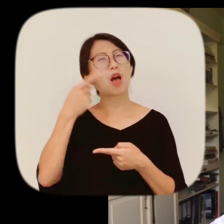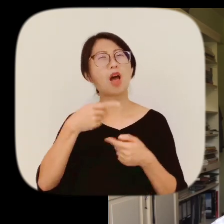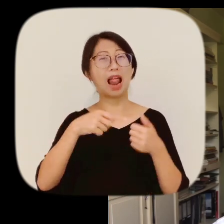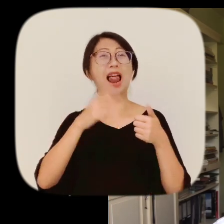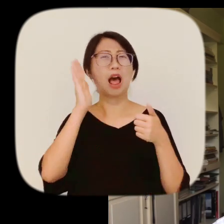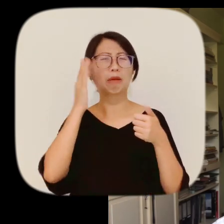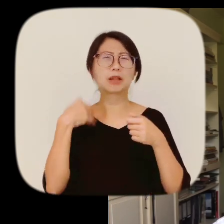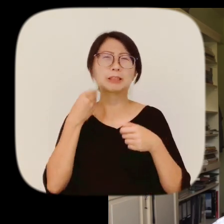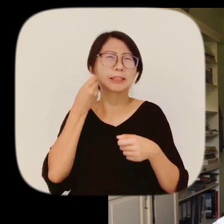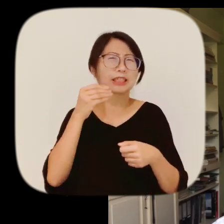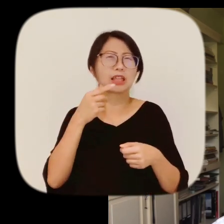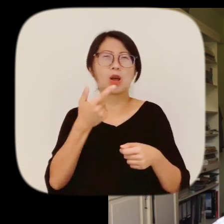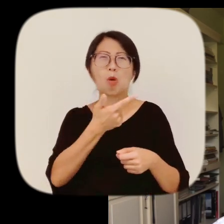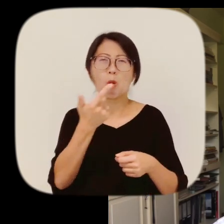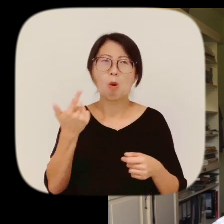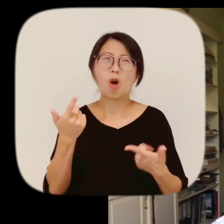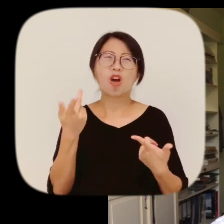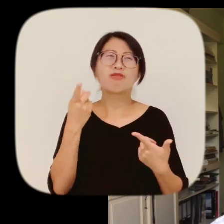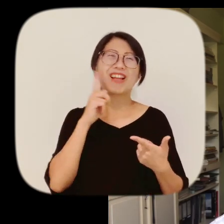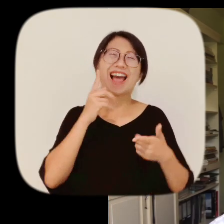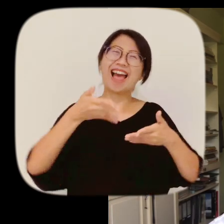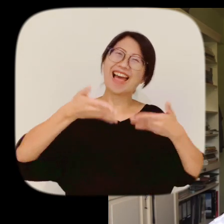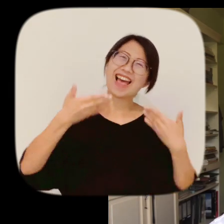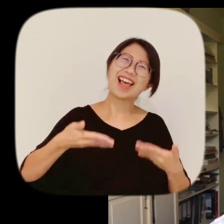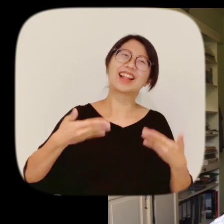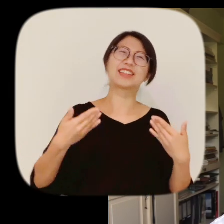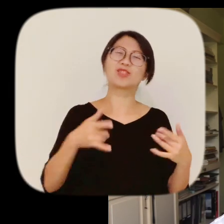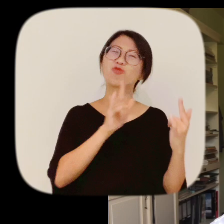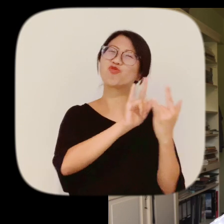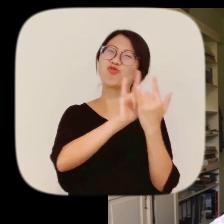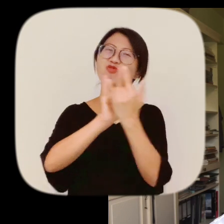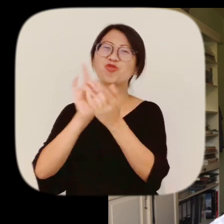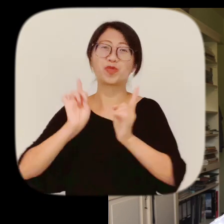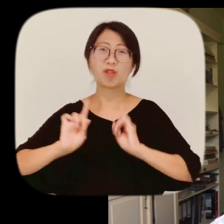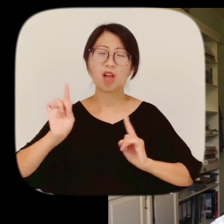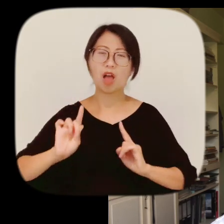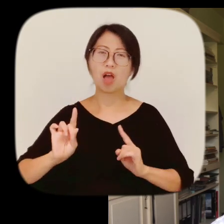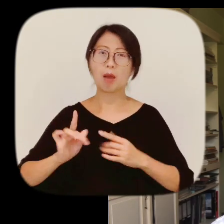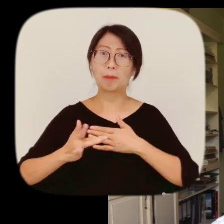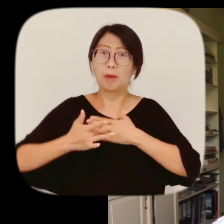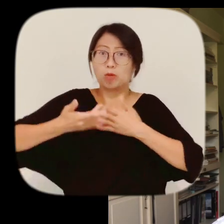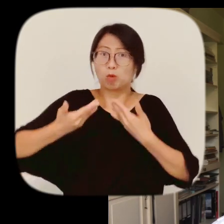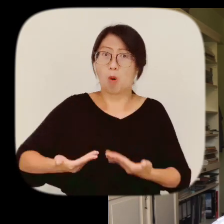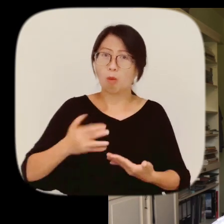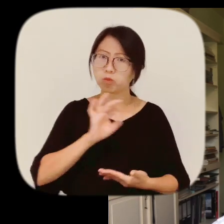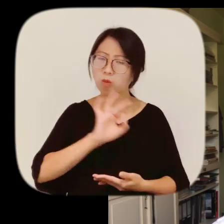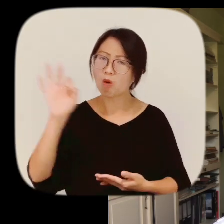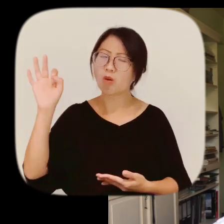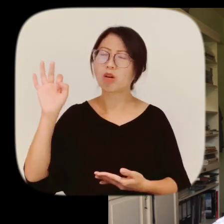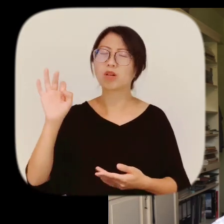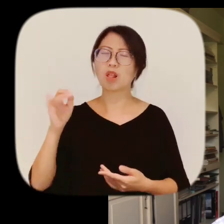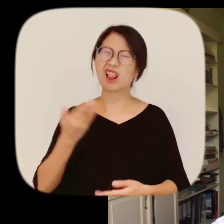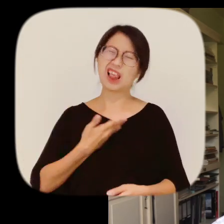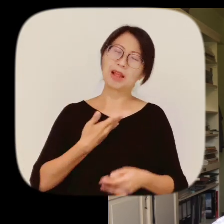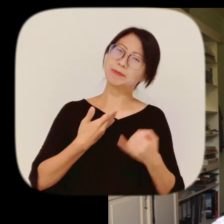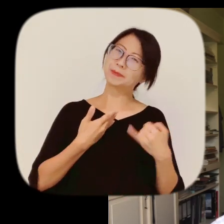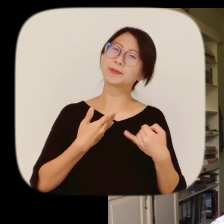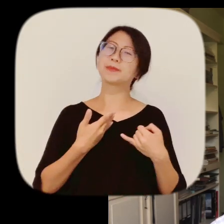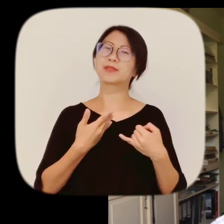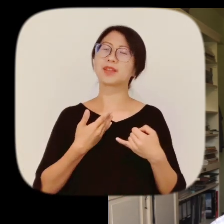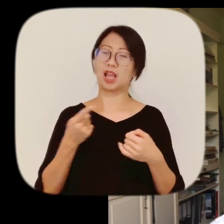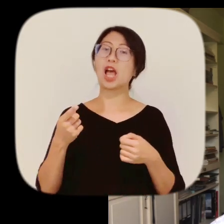生亦都经历了这么多之后他发觉他经常都这么轻呢没有一种重量呢